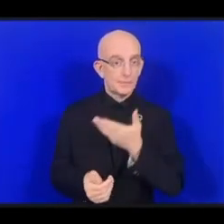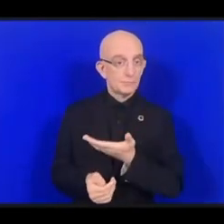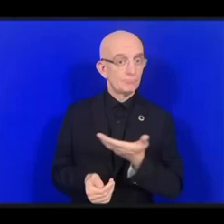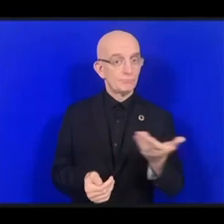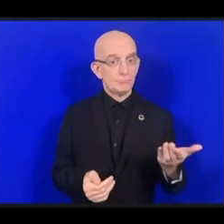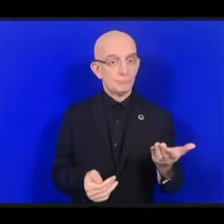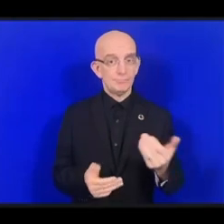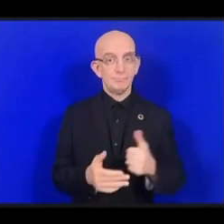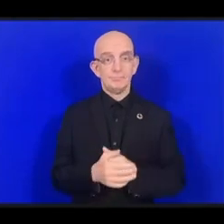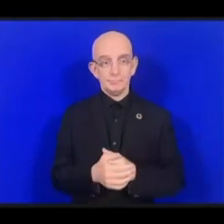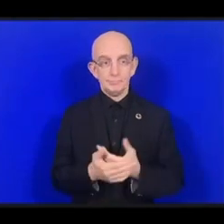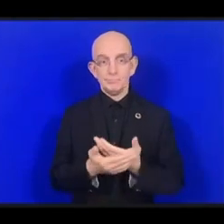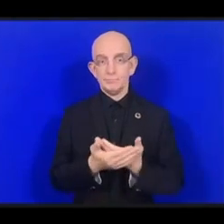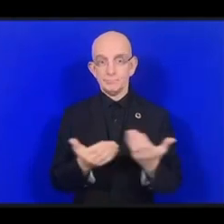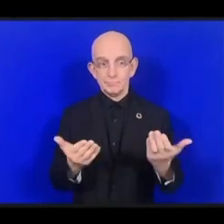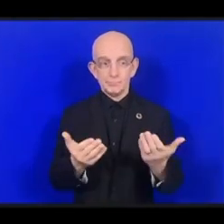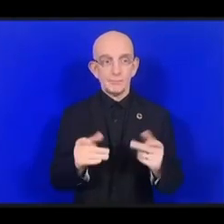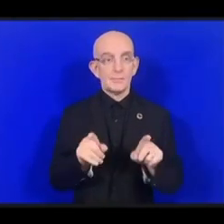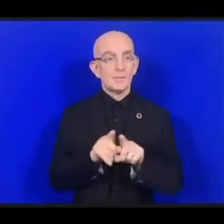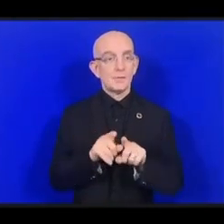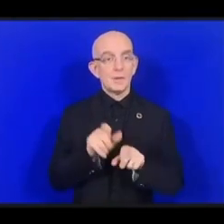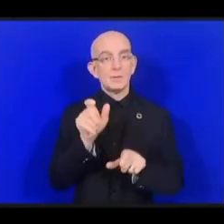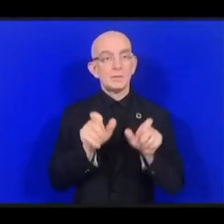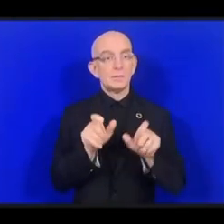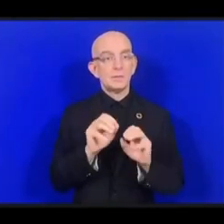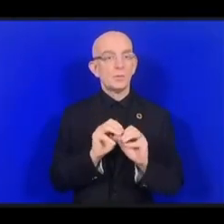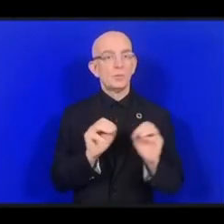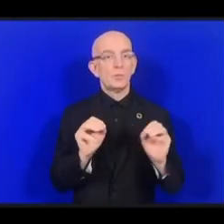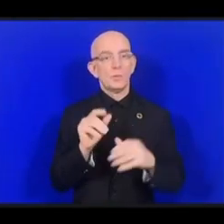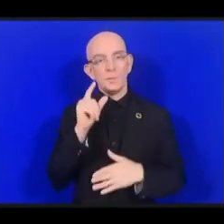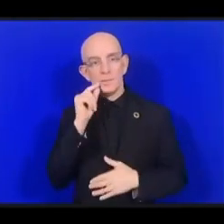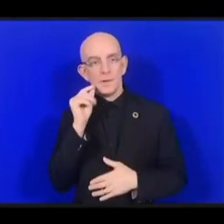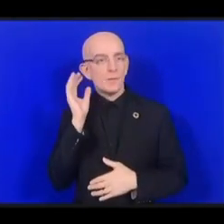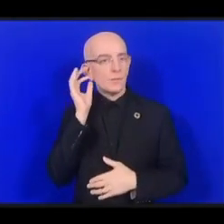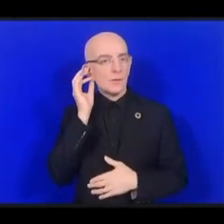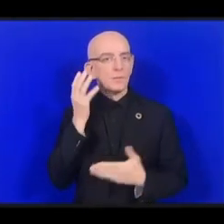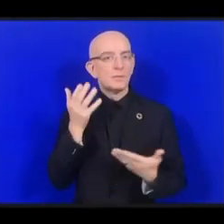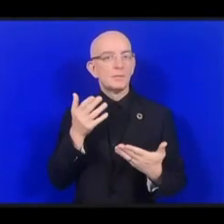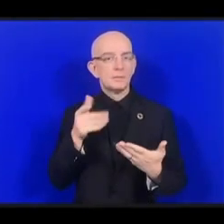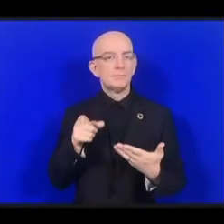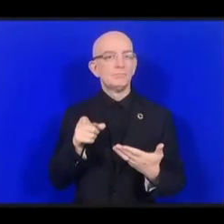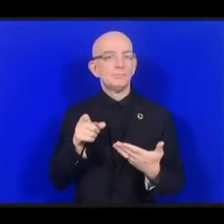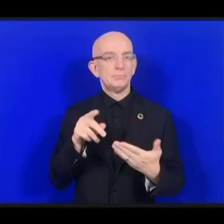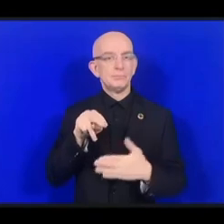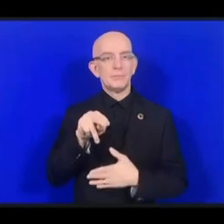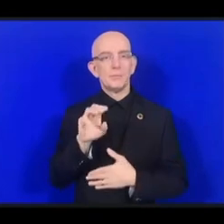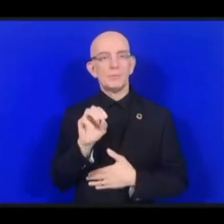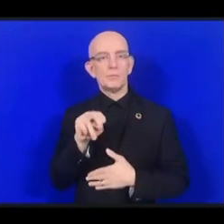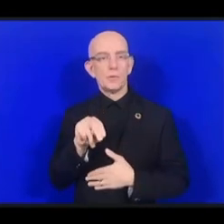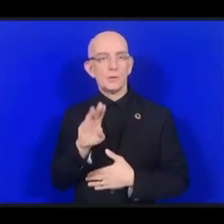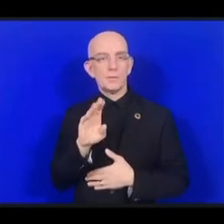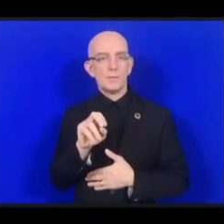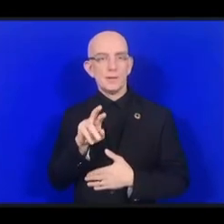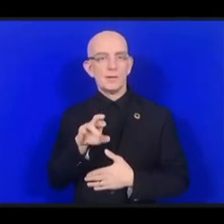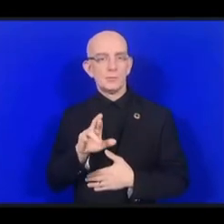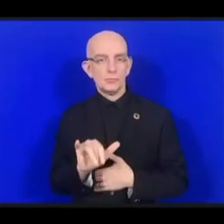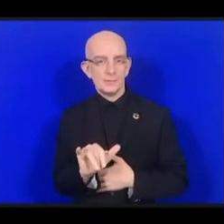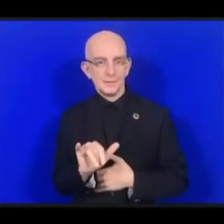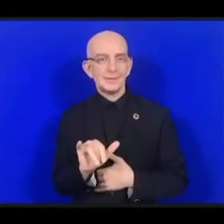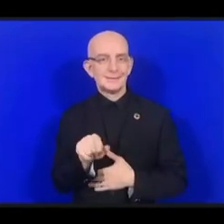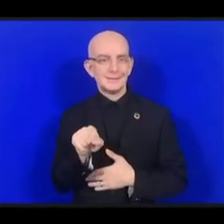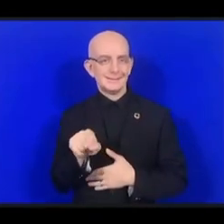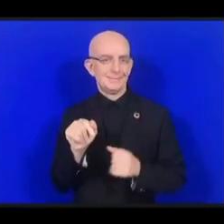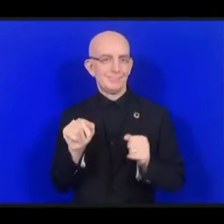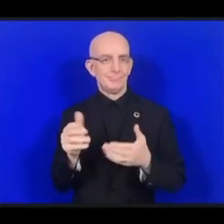嬉しく思います日本の時間帯でえその多分